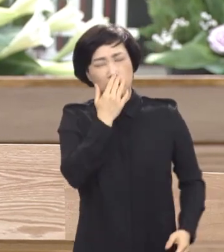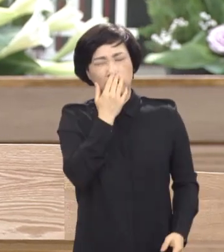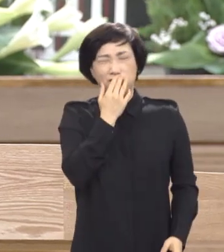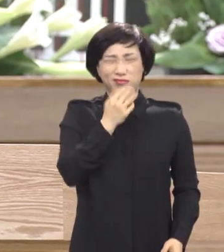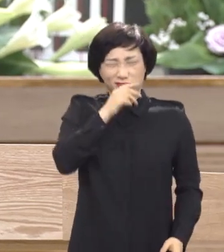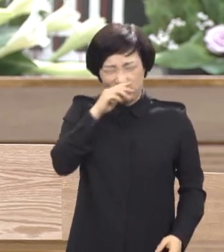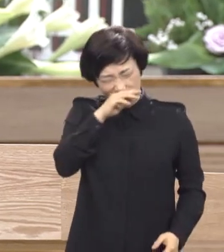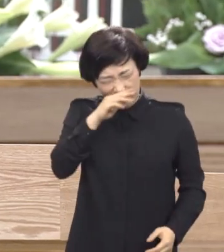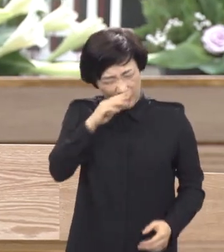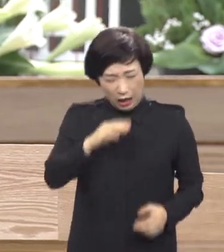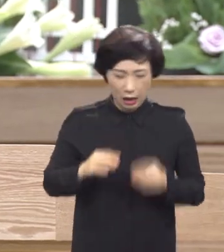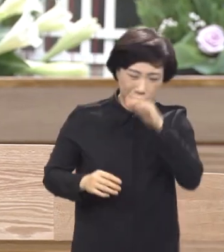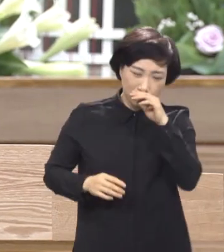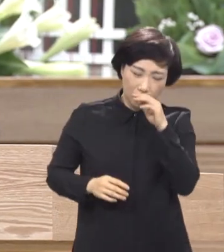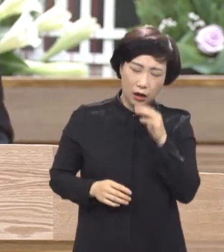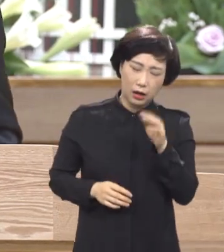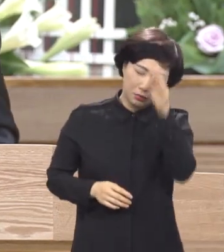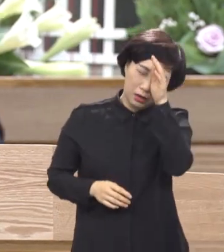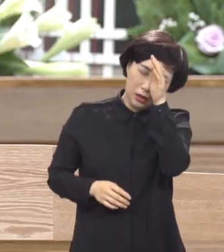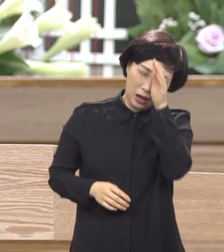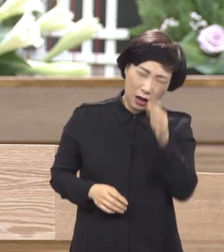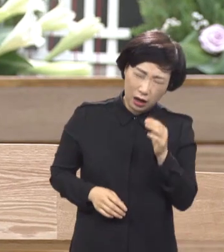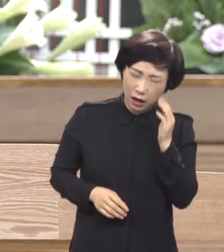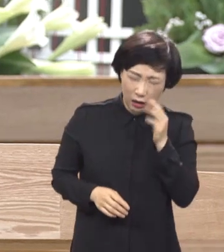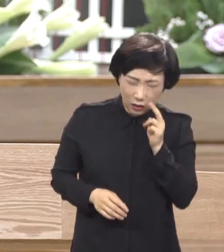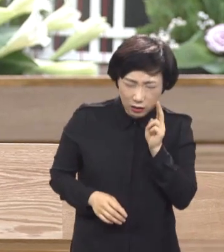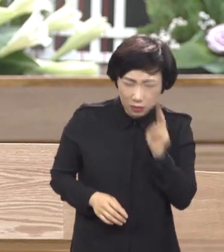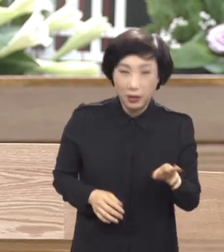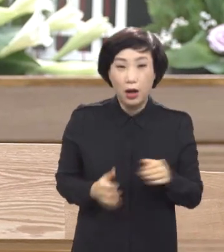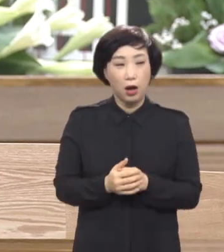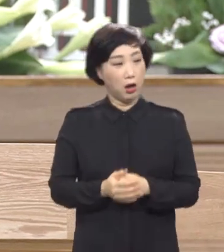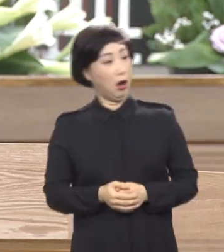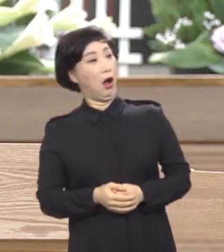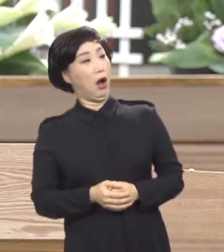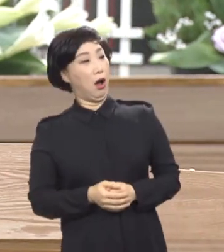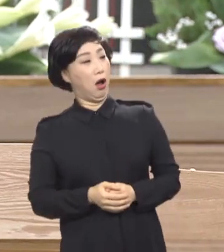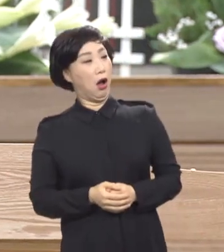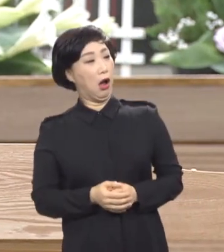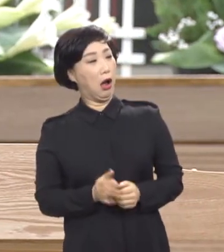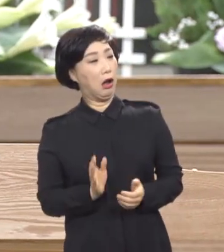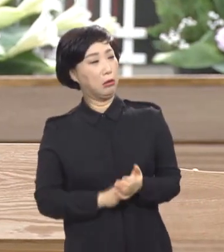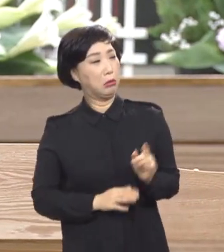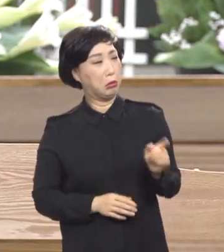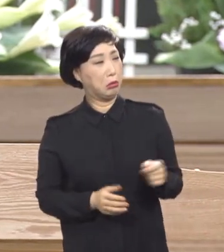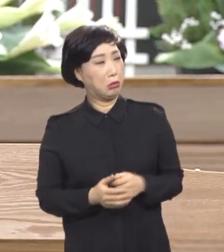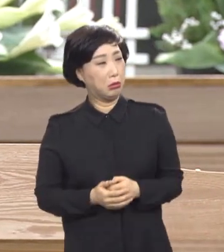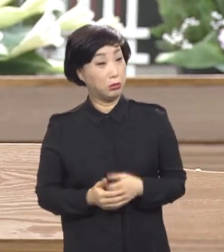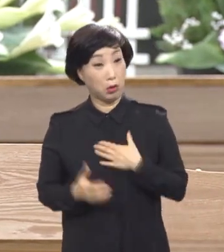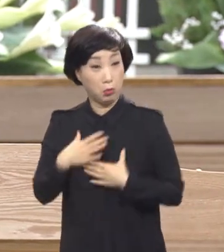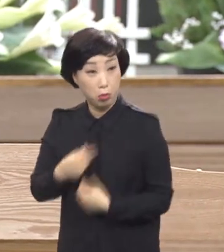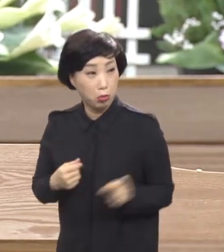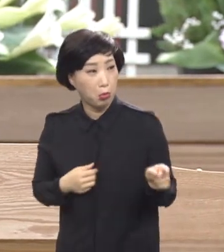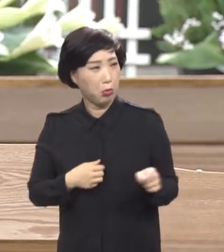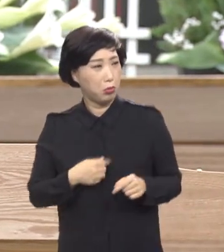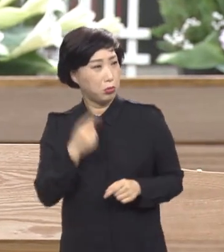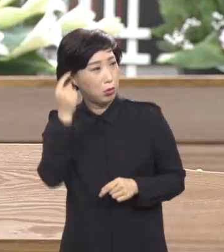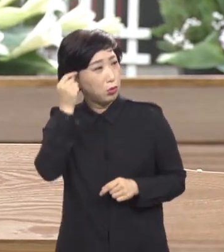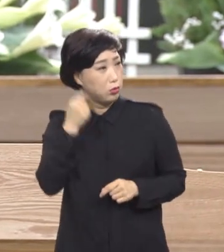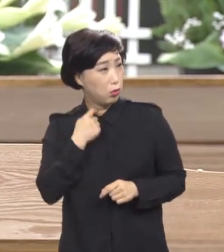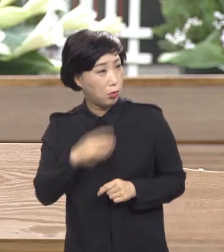가만히 바라보면 내가 편하니까 그런 사람 생각을 못하지만